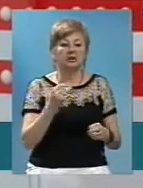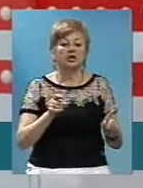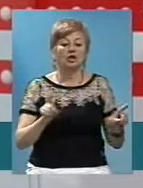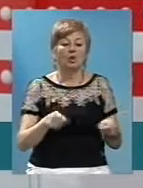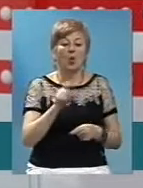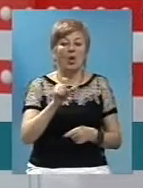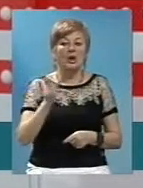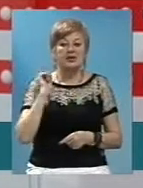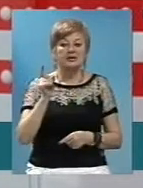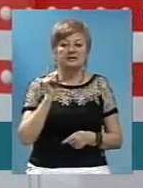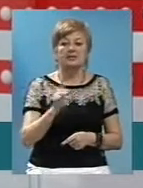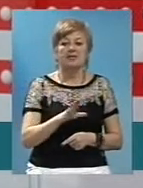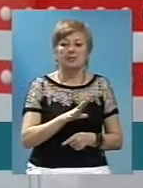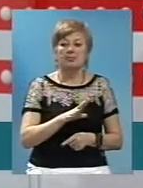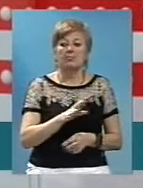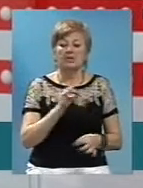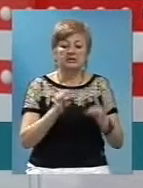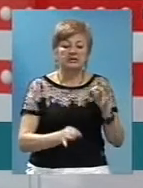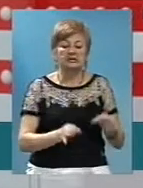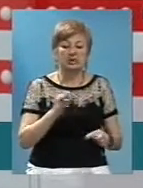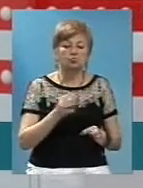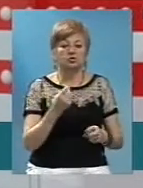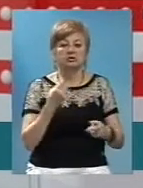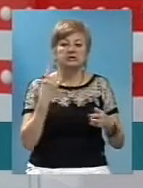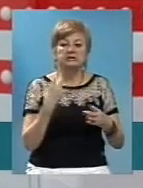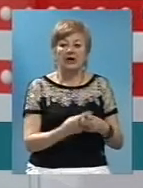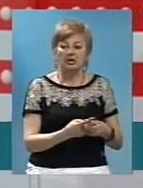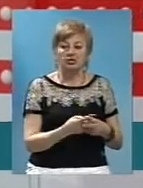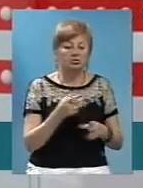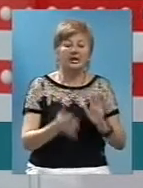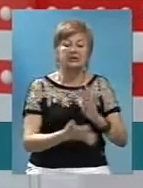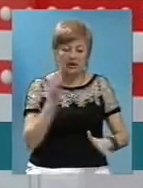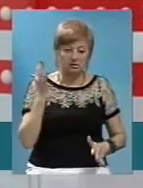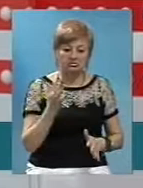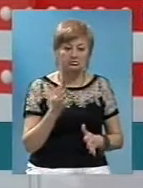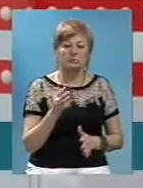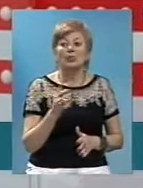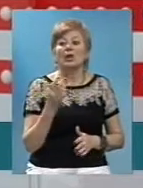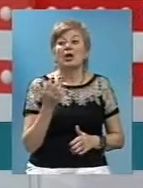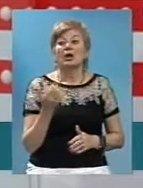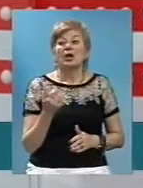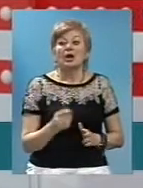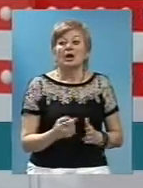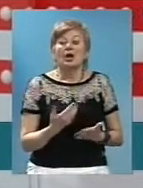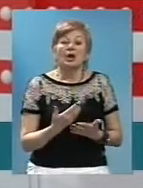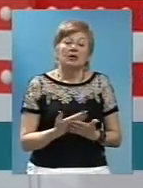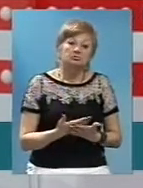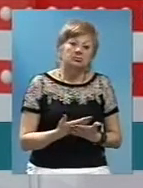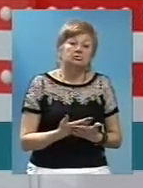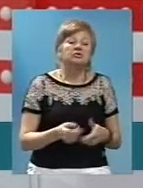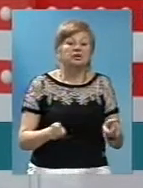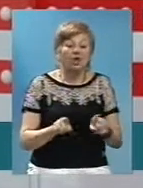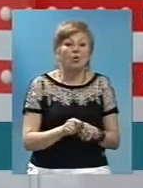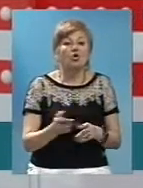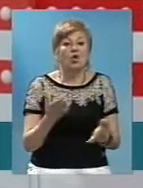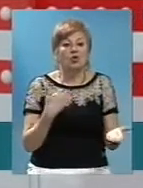організатори теракту були засуджені і страчені. Це дуже важливий мотив початку ось такого ставлення